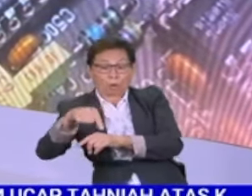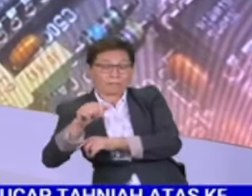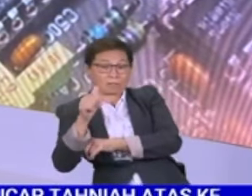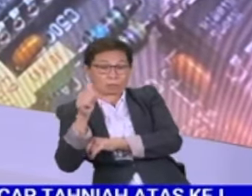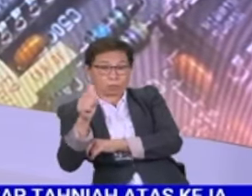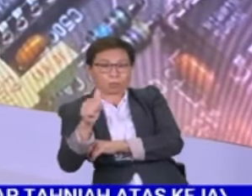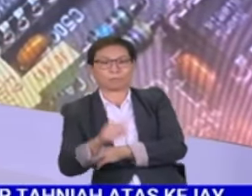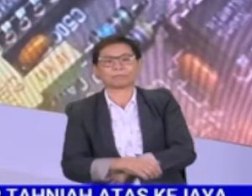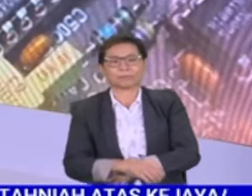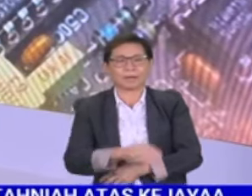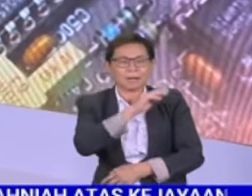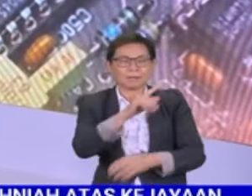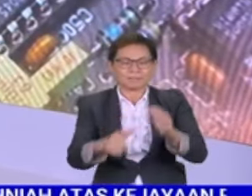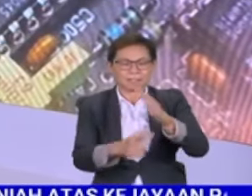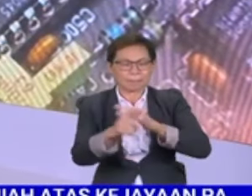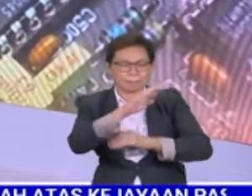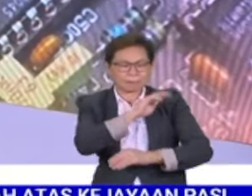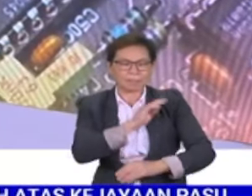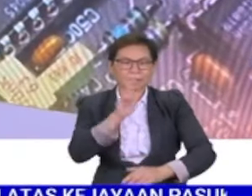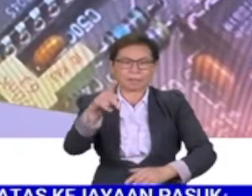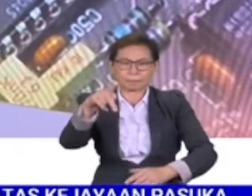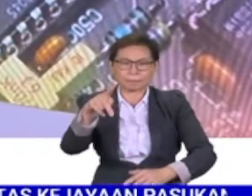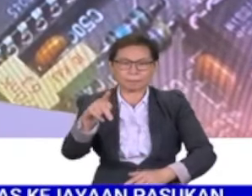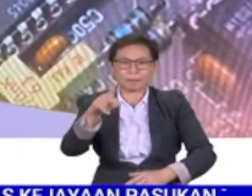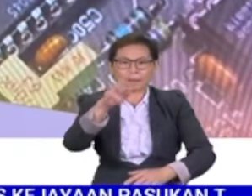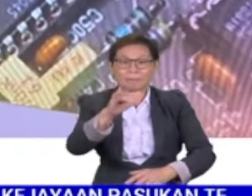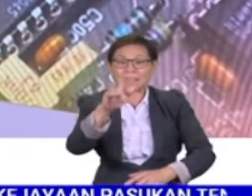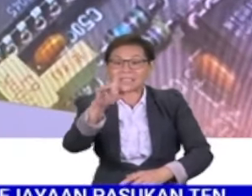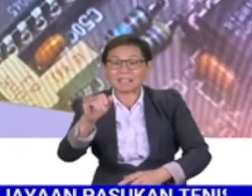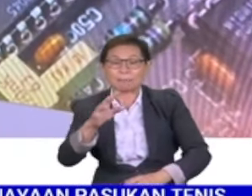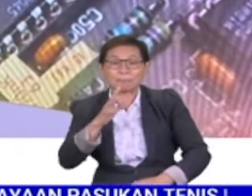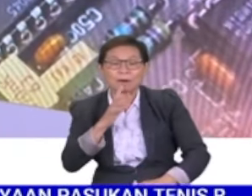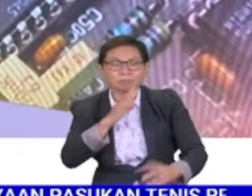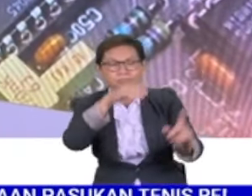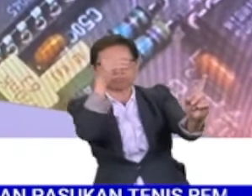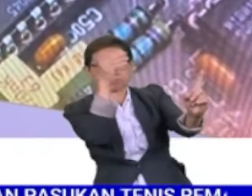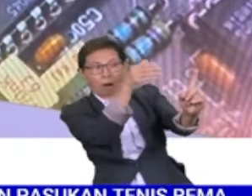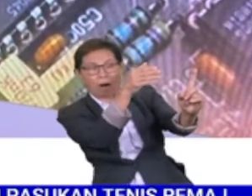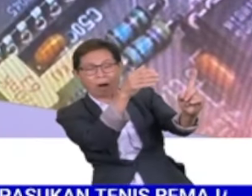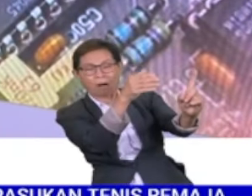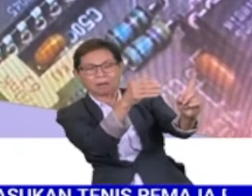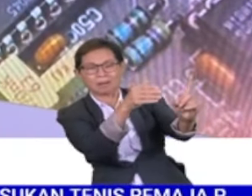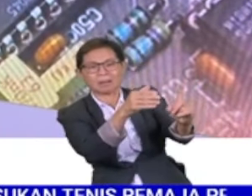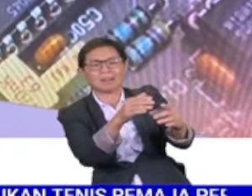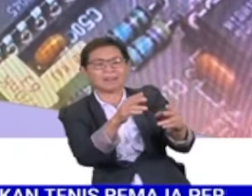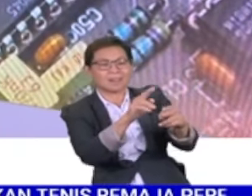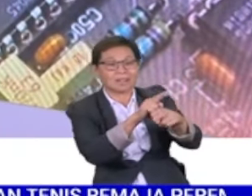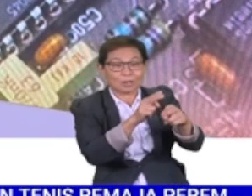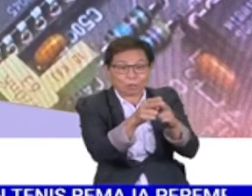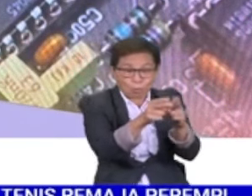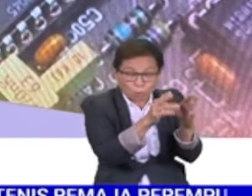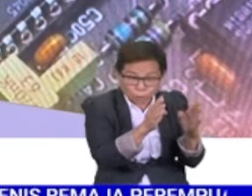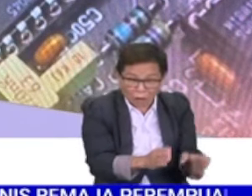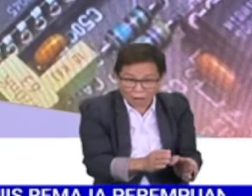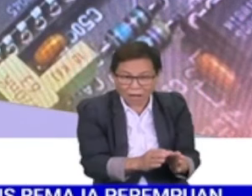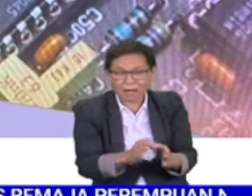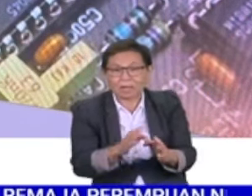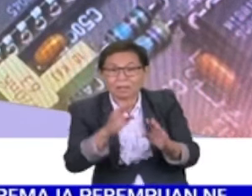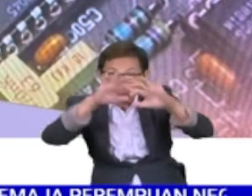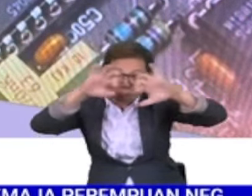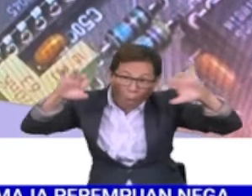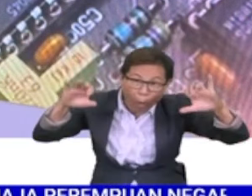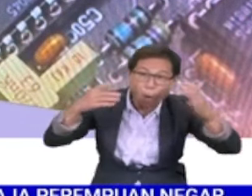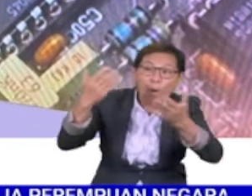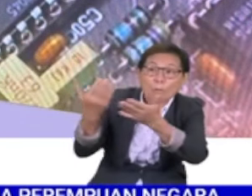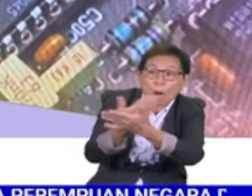Timbalan Menteri Perdagangan Antarabangsa dan Industri, Liu Chin Tong berkata, ke arah itu pemain industri perlu meneroka model perniagaan baharu